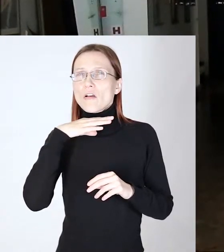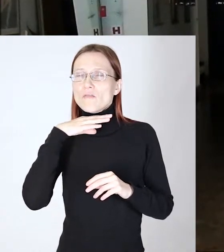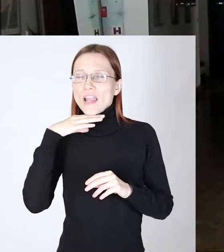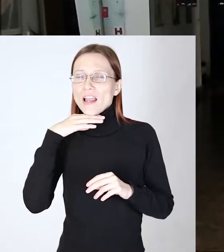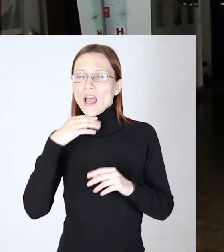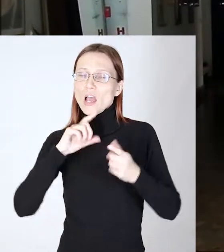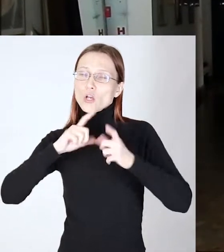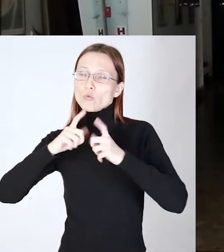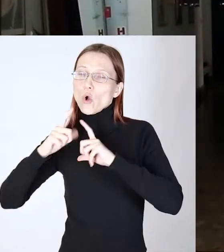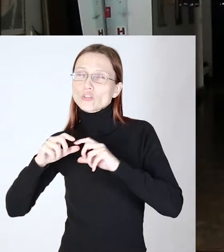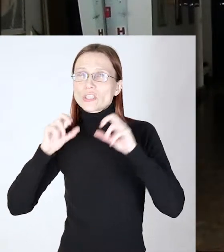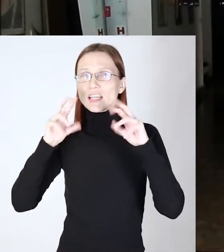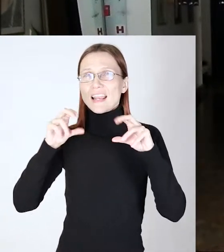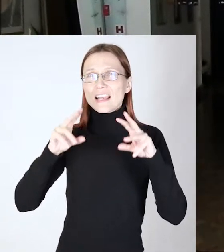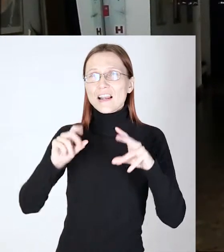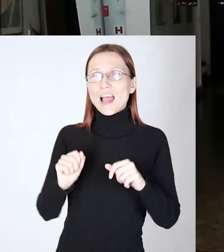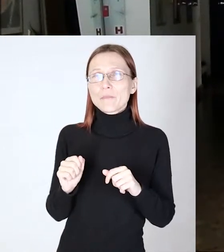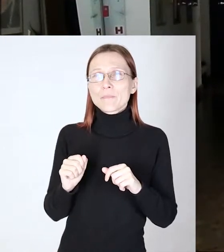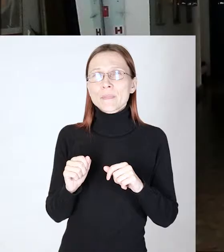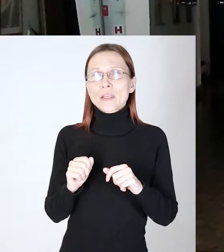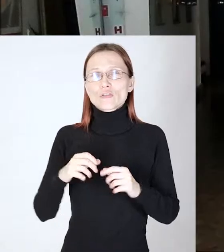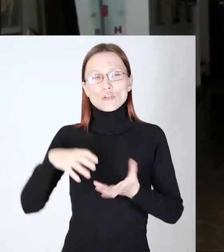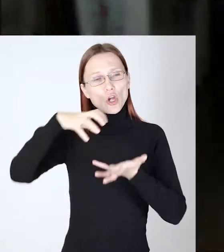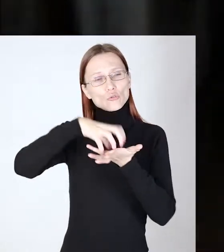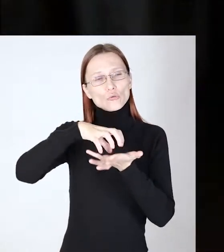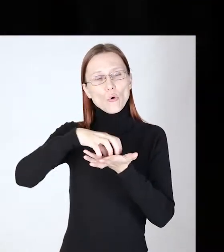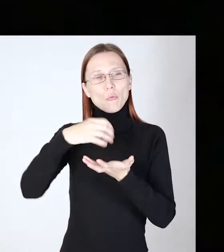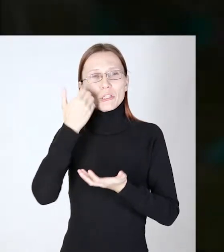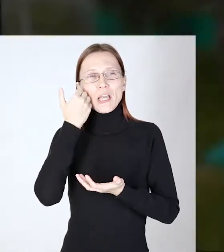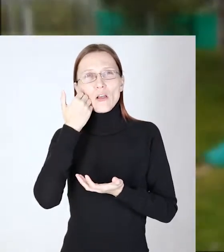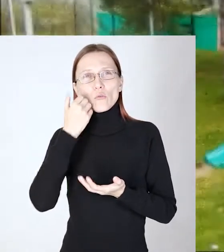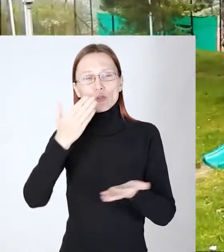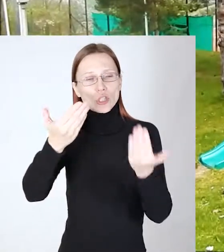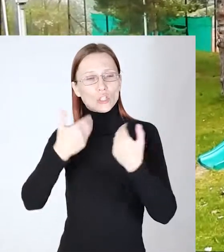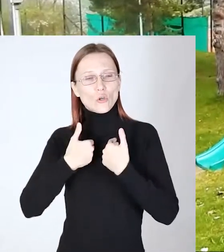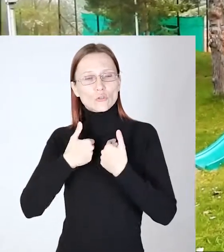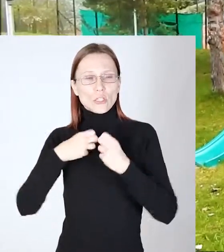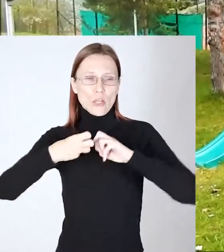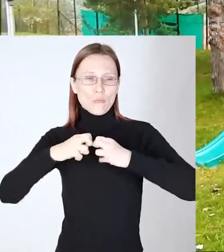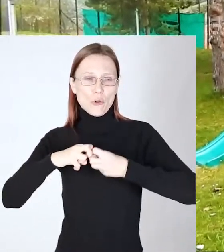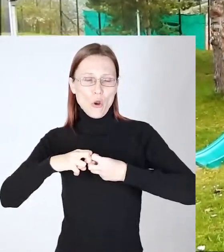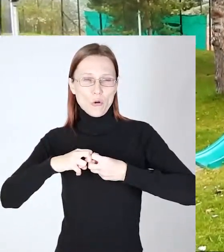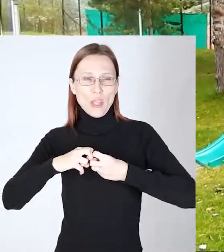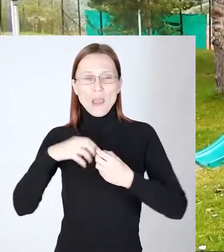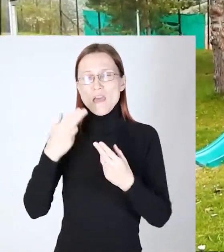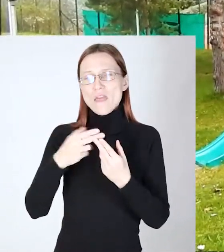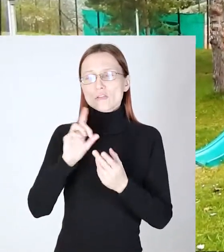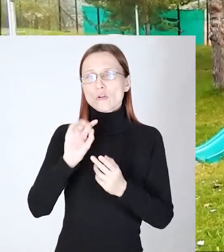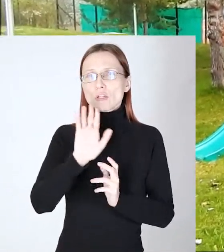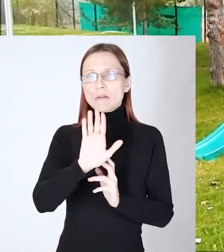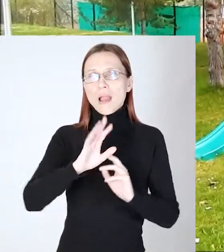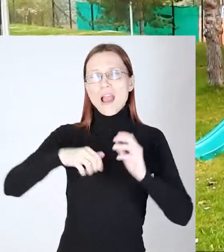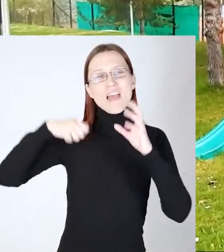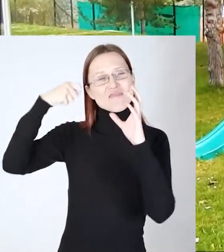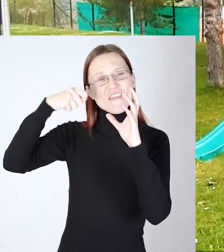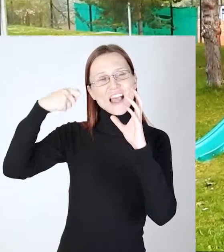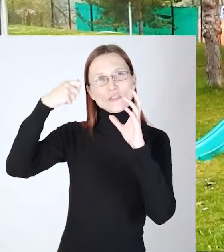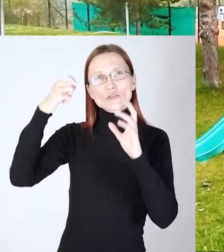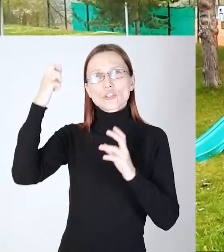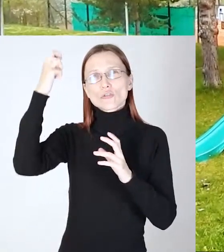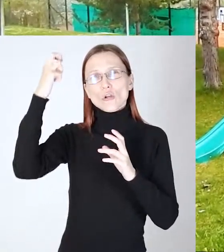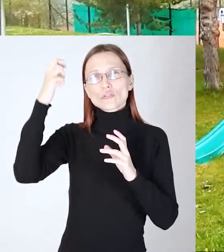Aktivita by mohla prebiehať takým spôsobom, že skupina ľudí dostane problém, na ktorý má natočiť nejakú sociálnu